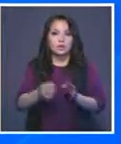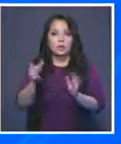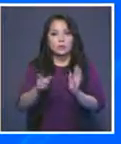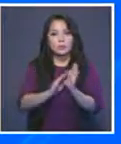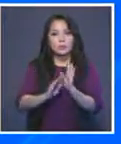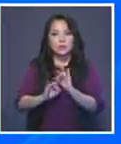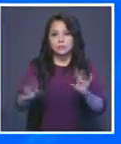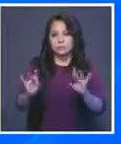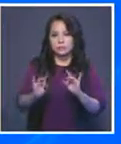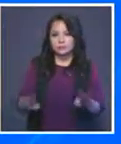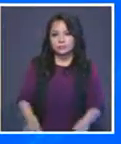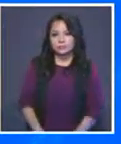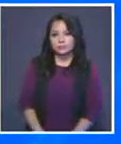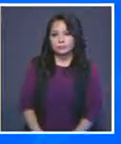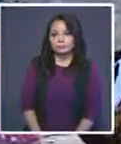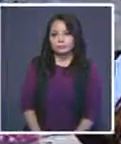тілшіміз де бөлісіп қайтты.